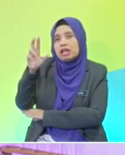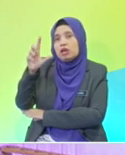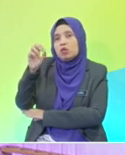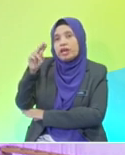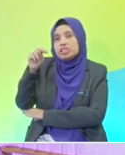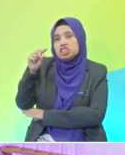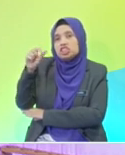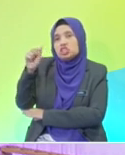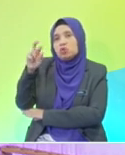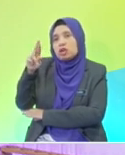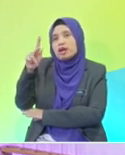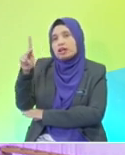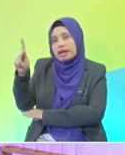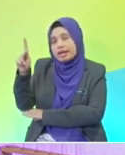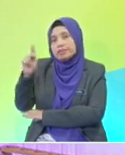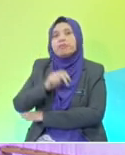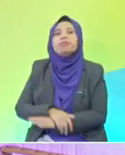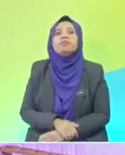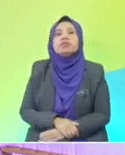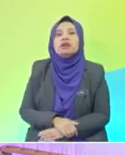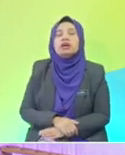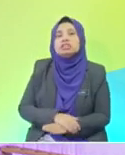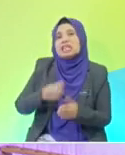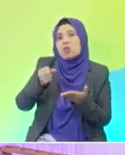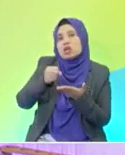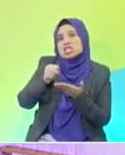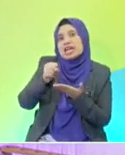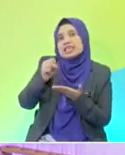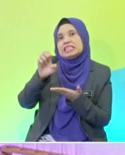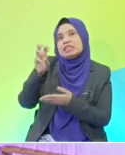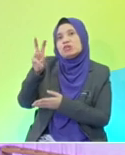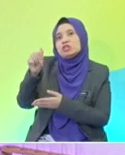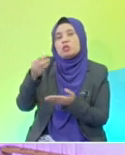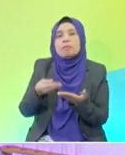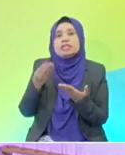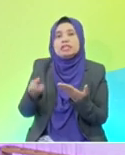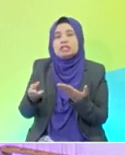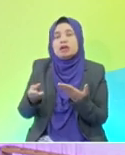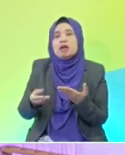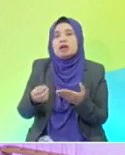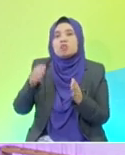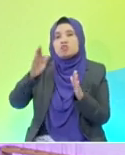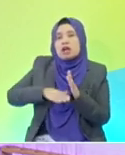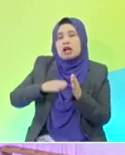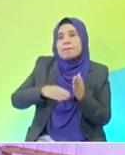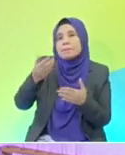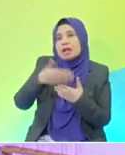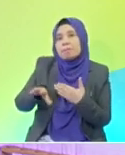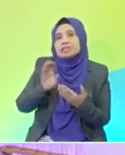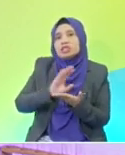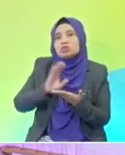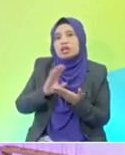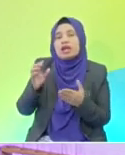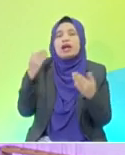semua tuh menaikkan keadaan faedah pinjaman melaksanakan kemping kursi kereta mengurangkan pelepasan cuka itu adalah pengganggu